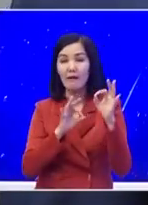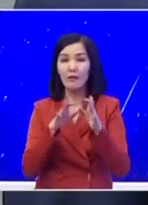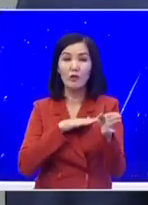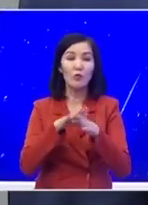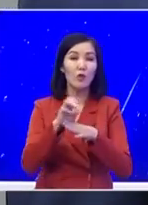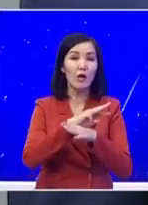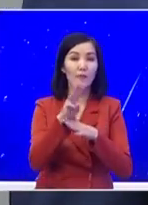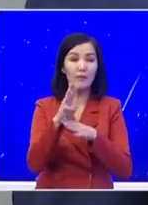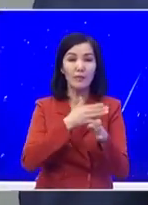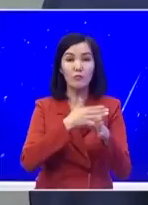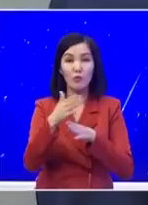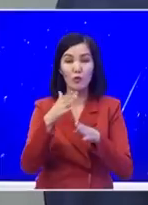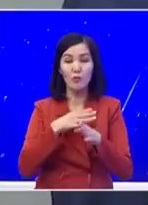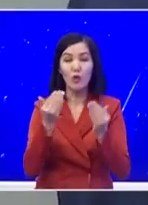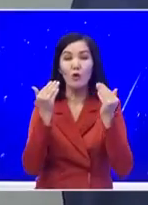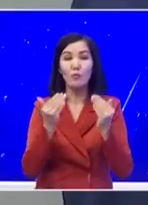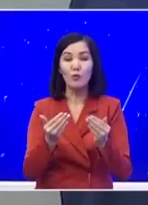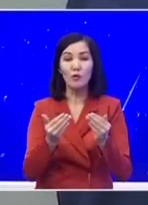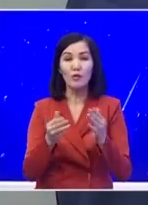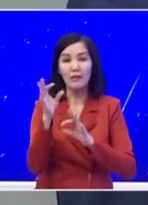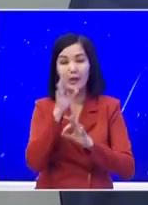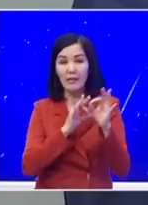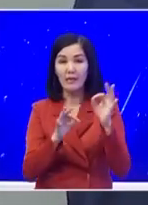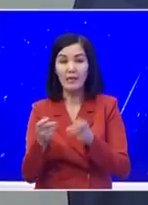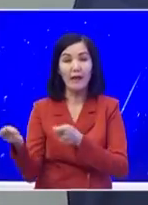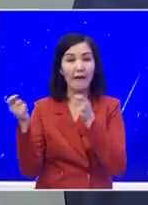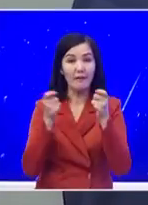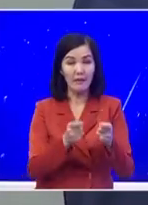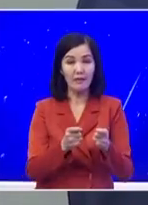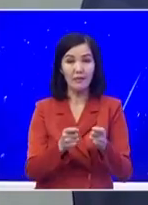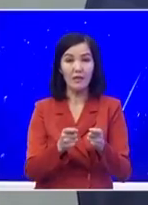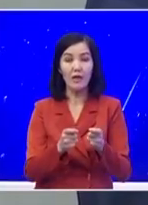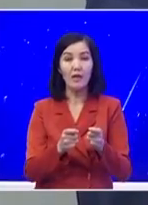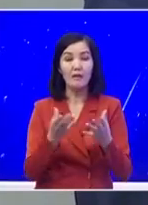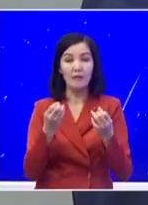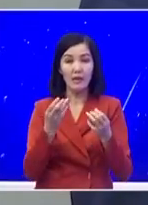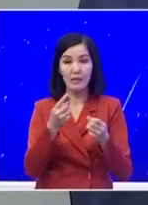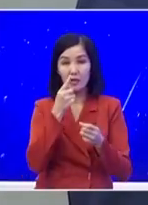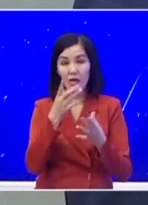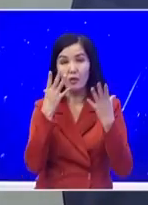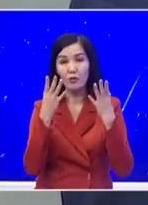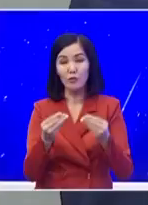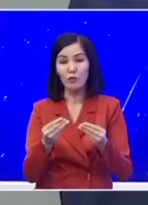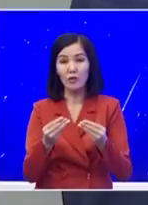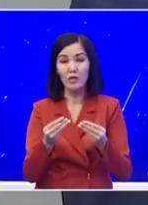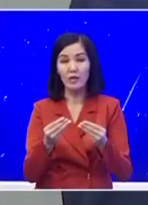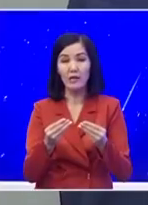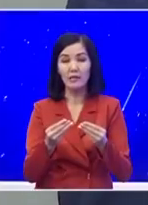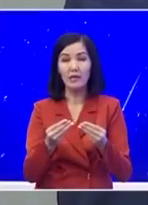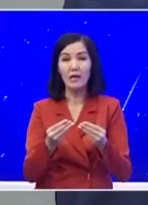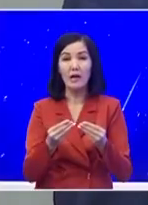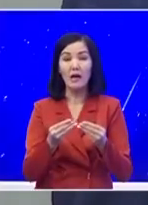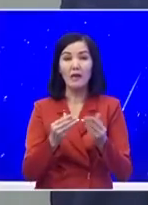етуге бағытталып отыр. Міне бүгін дәрілердің алғашқы легі келді. Бұдан бөлек жақын күндері қауіпті ошақта жүрген азаматтар